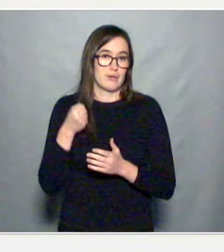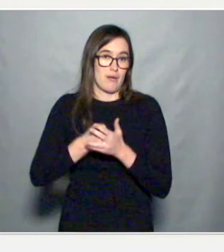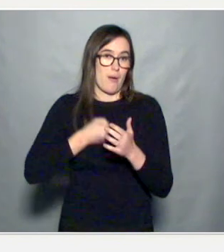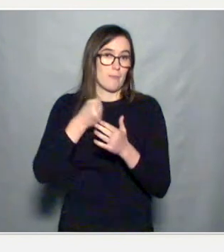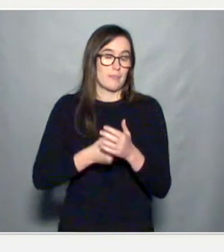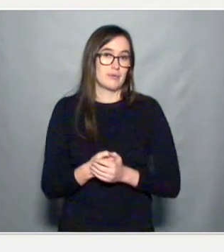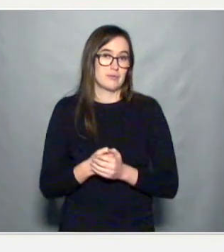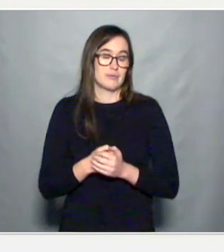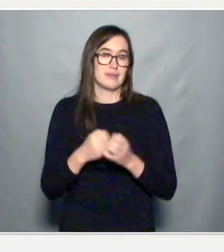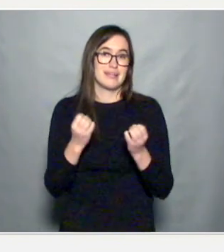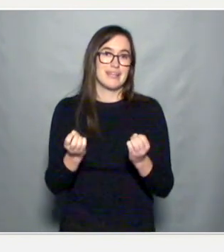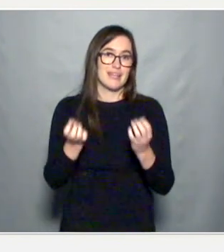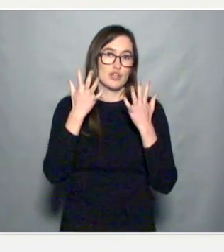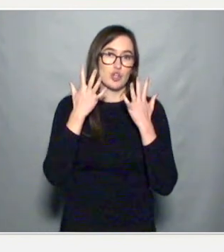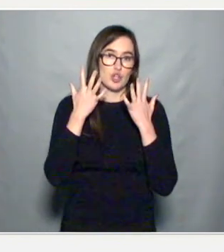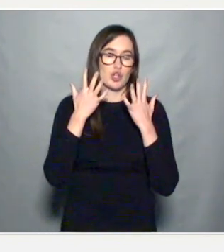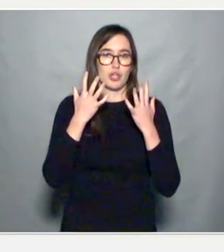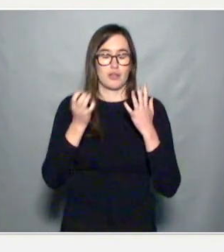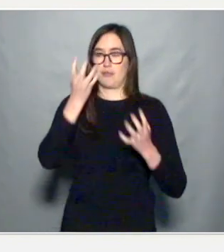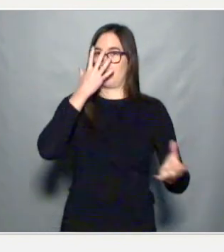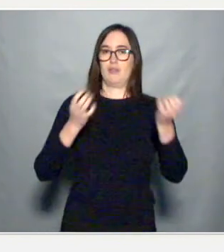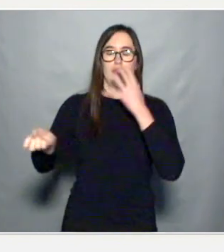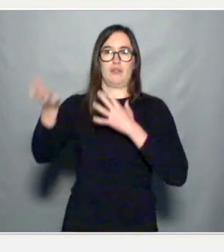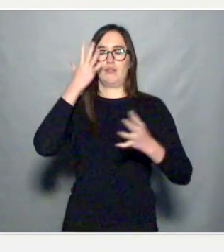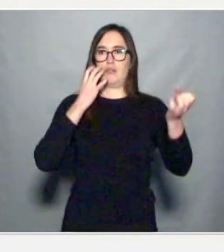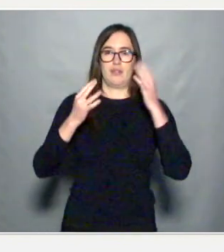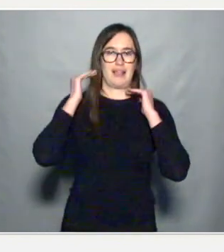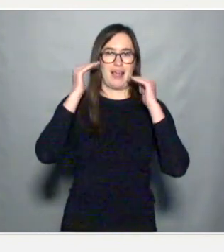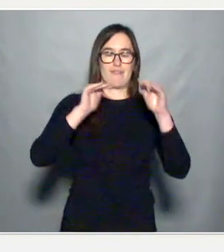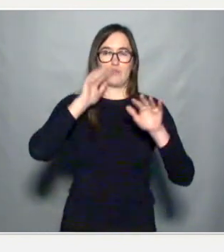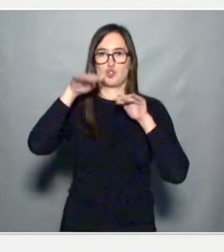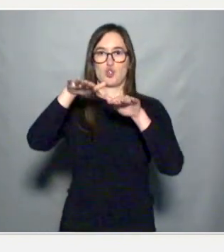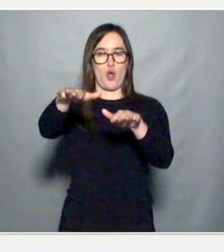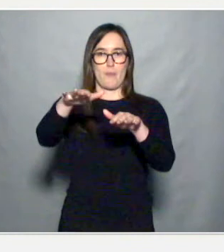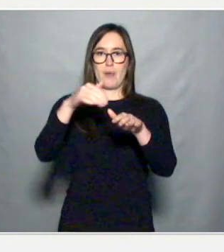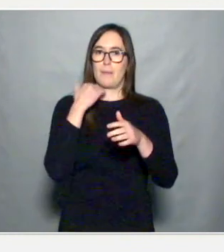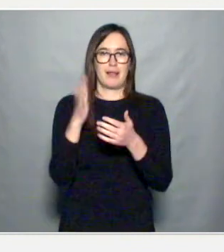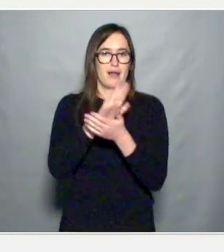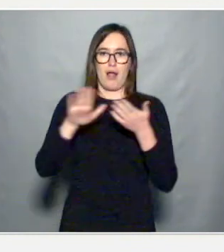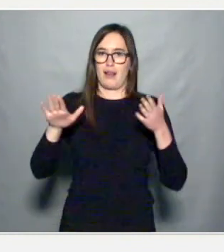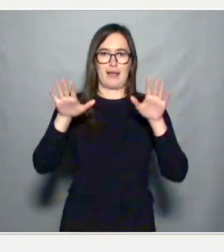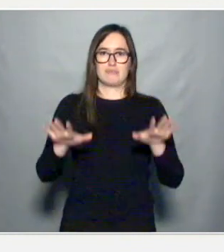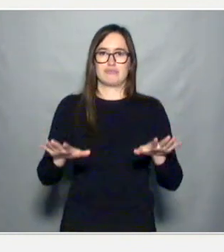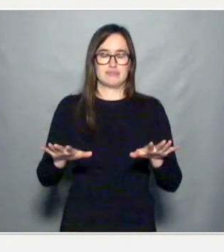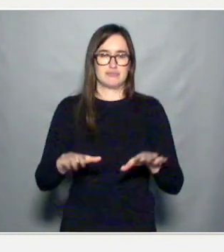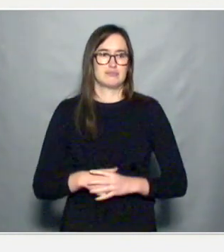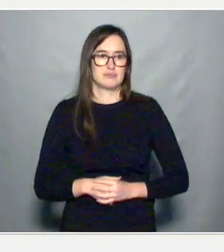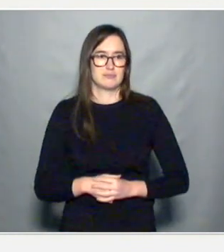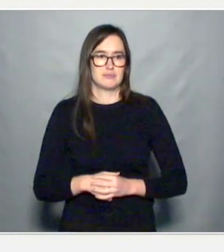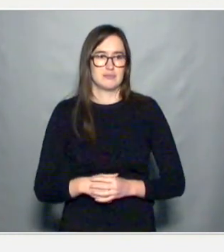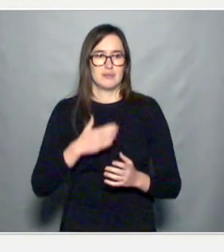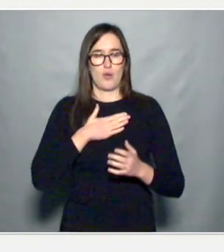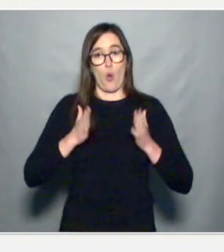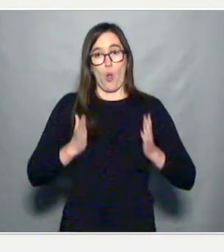Intrycken flödar i aldrig sinande ström. Trots otaliga försök får du aldrig beröm. Din attityd kan